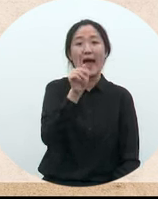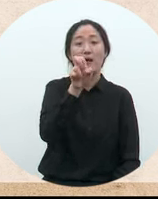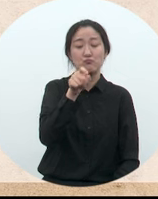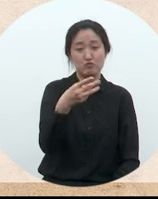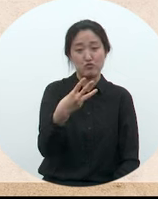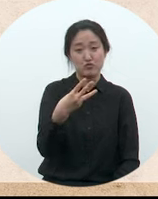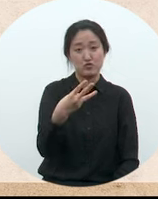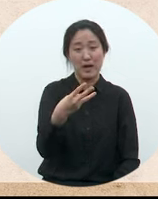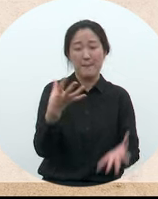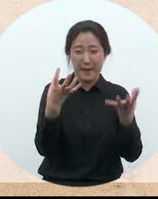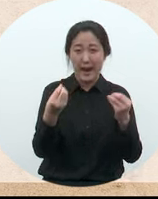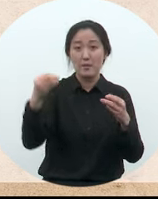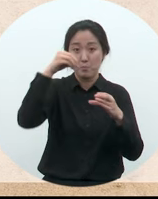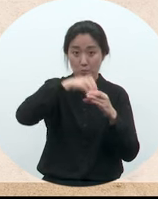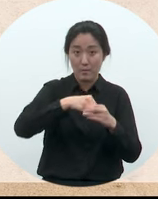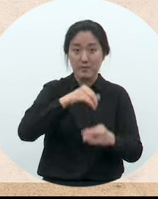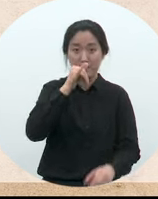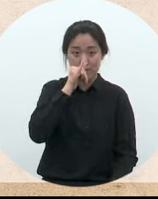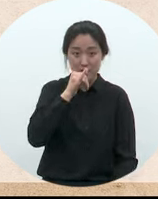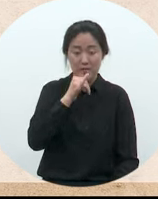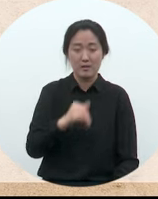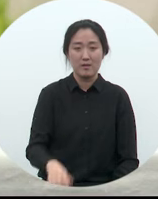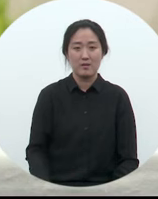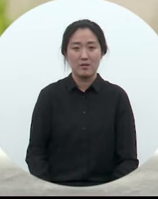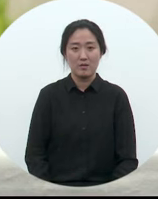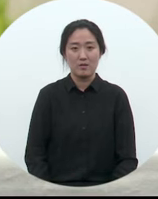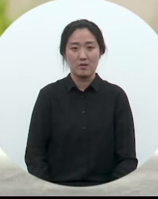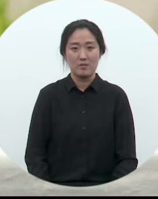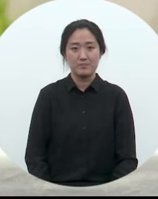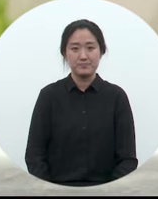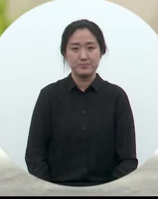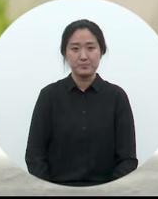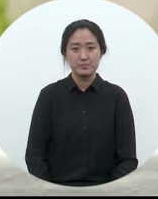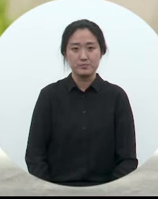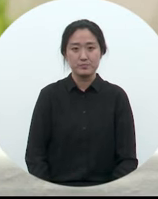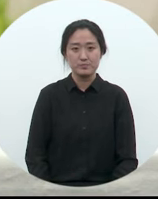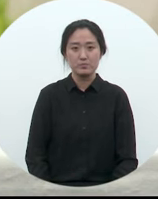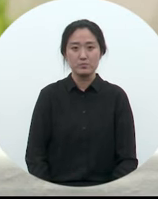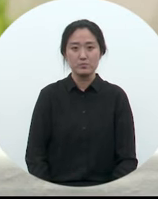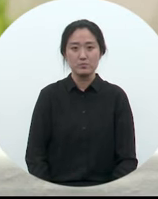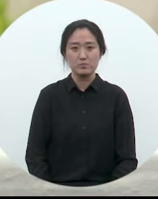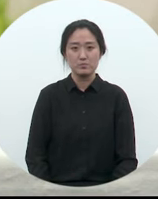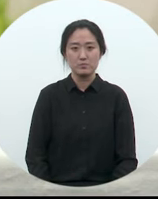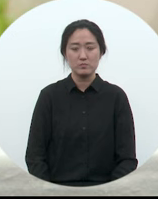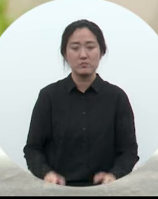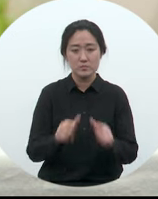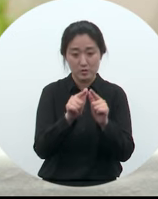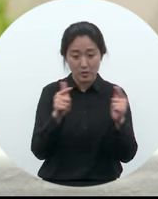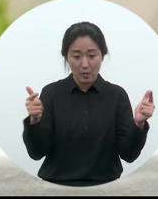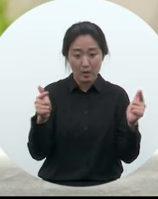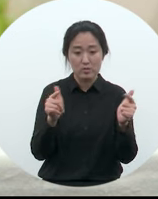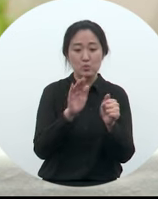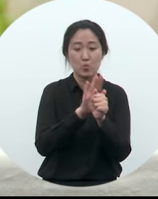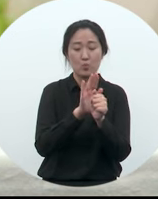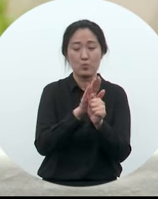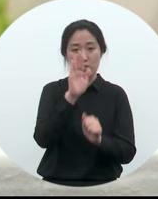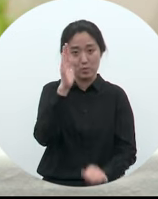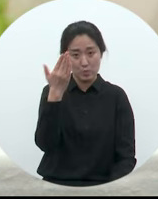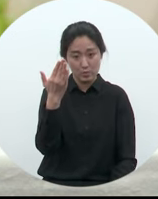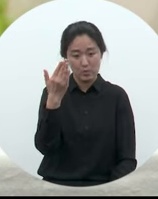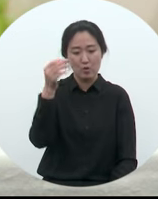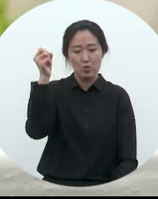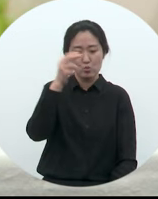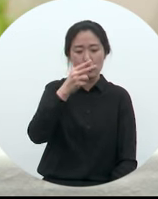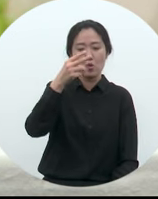들어있어요. 피로를 풀어주죠. 간 기능을 활성화시켜가지고 주독을 풀어주는 데 도움이 되는 게